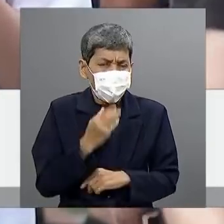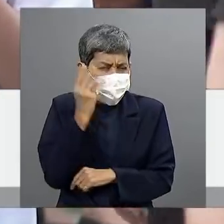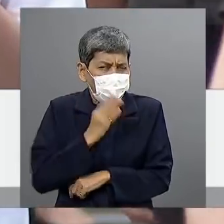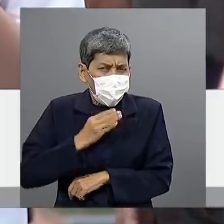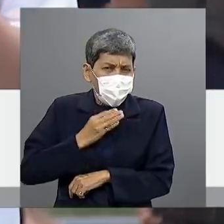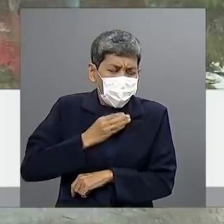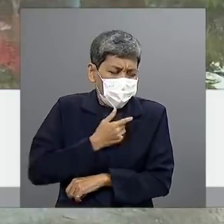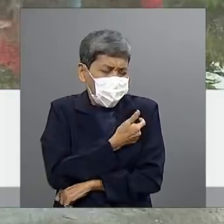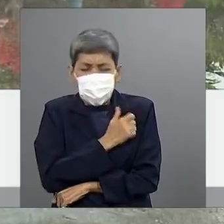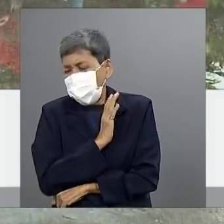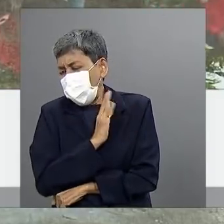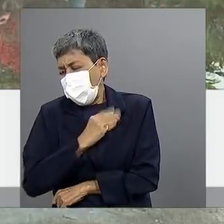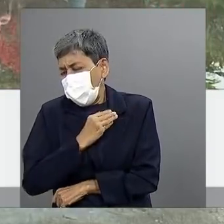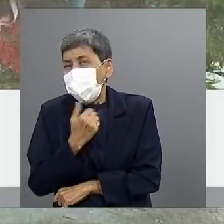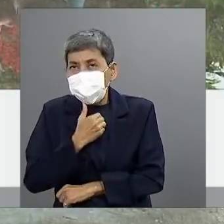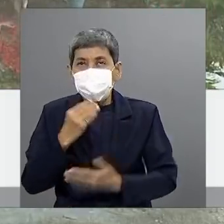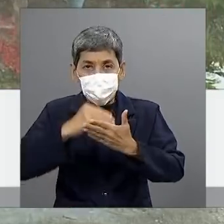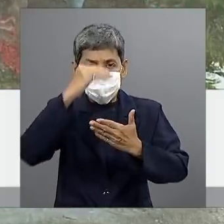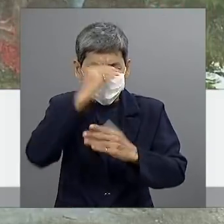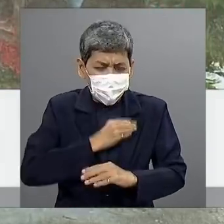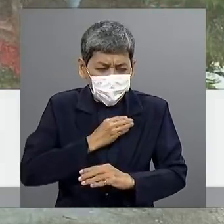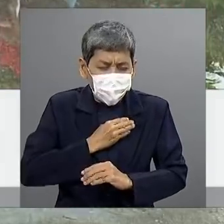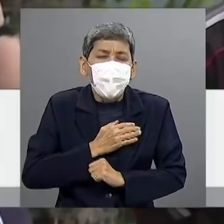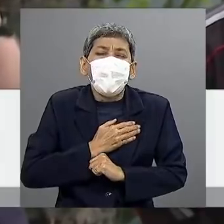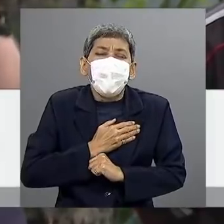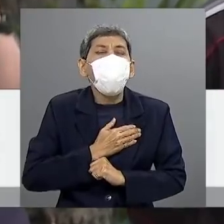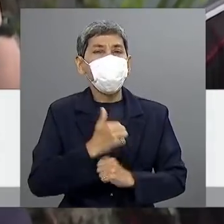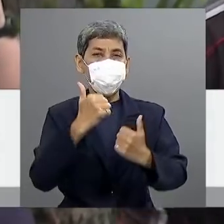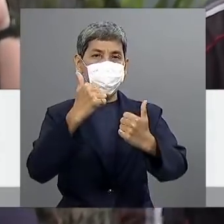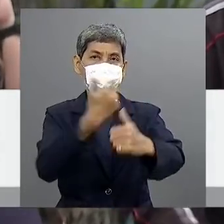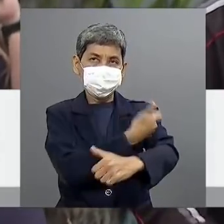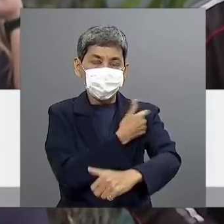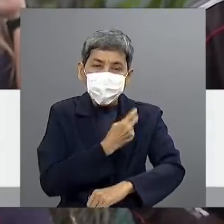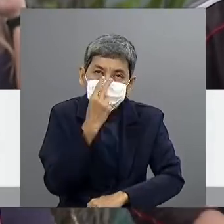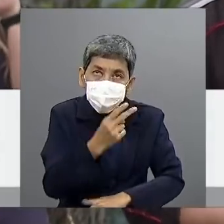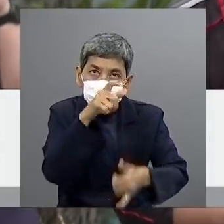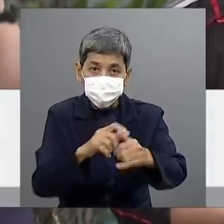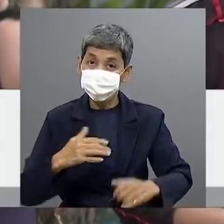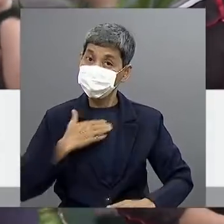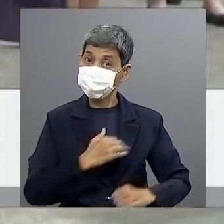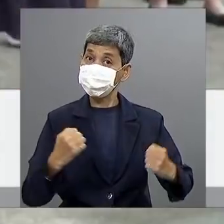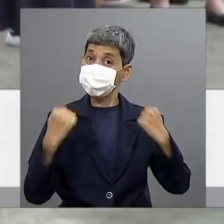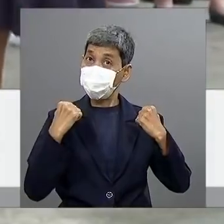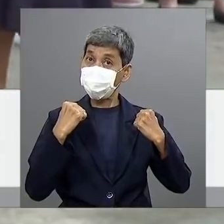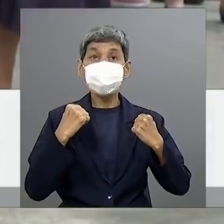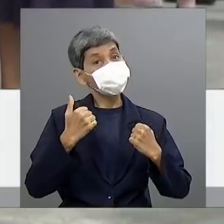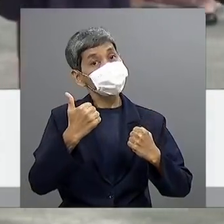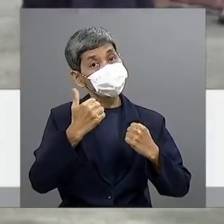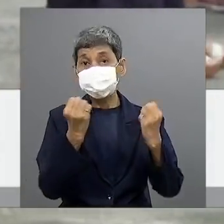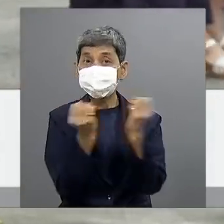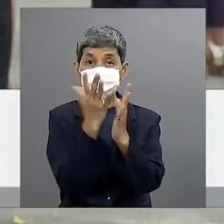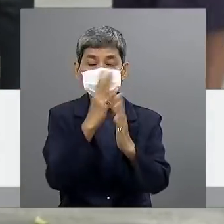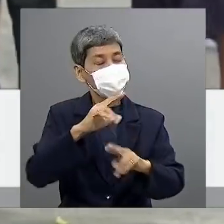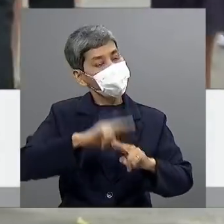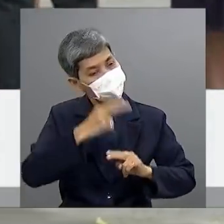คะแม้นักเรียนบางคนจะกลัวแต่ก็ผ่านไปได้จากการสังเกตหลายคนก็คือสุขภาพแข็งแรงไม่มีผลข้างเคียงตอนนั่งสังเกตอาการ